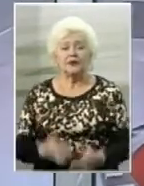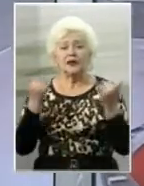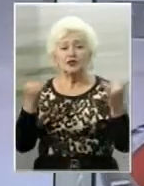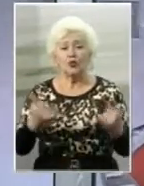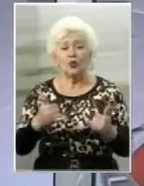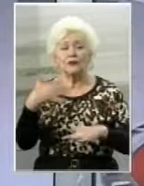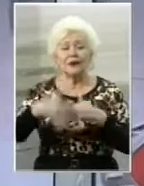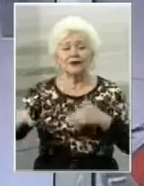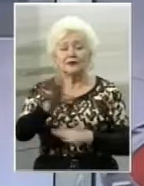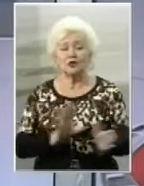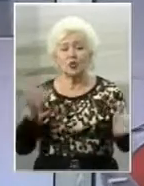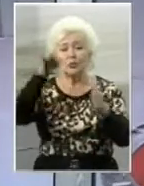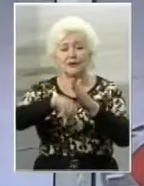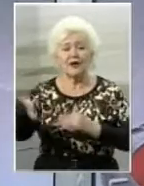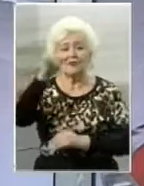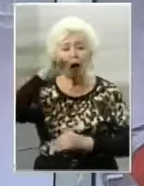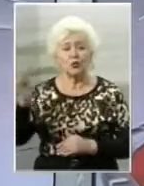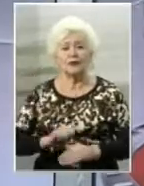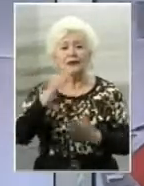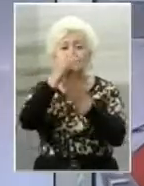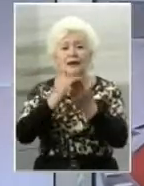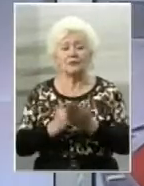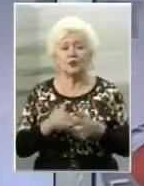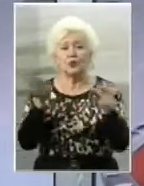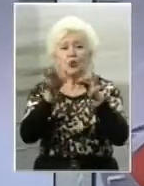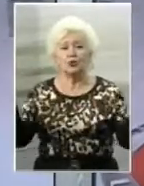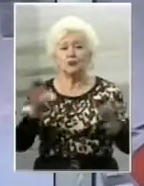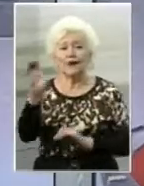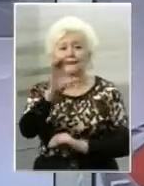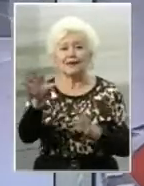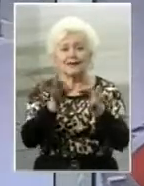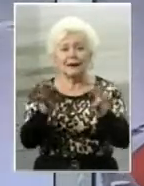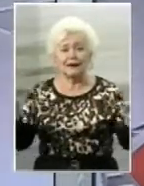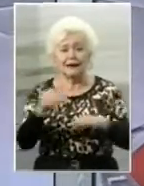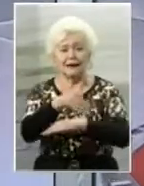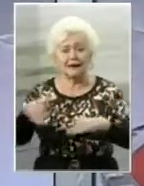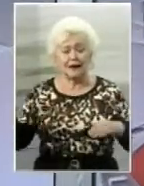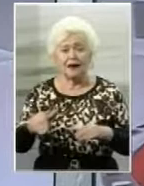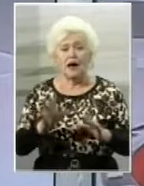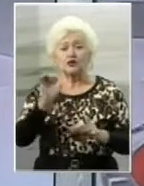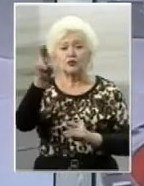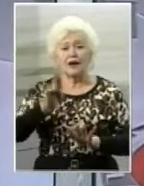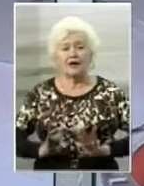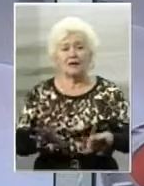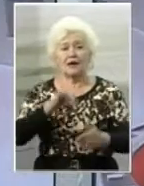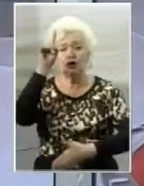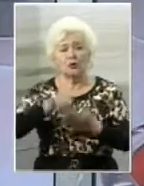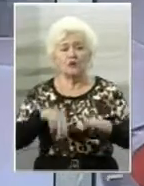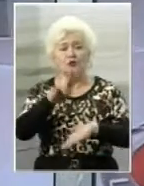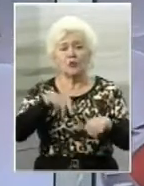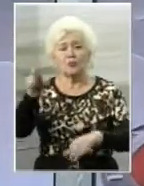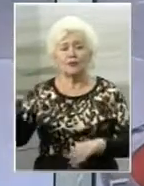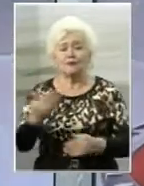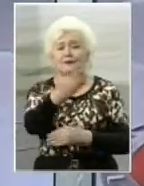Сьогодні Херсон приєднався до всеукраїнської програми «Тонка синя лінія». Це соціальний рух, який означає довіру поліцейським та